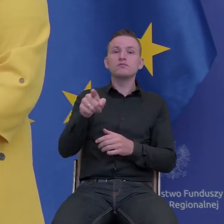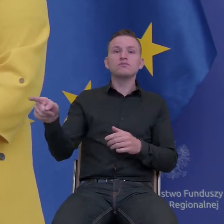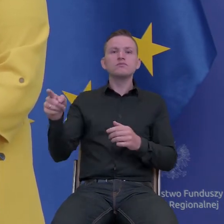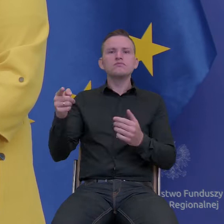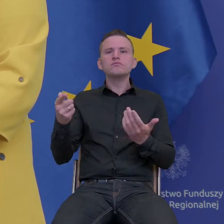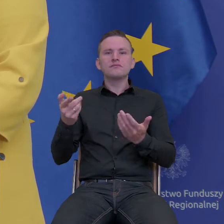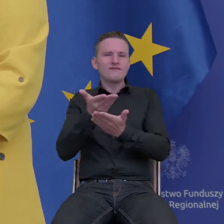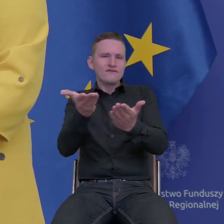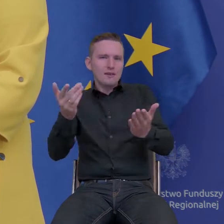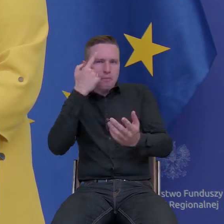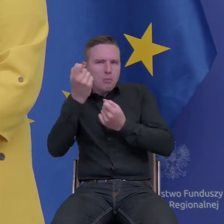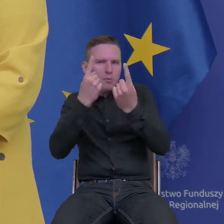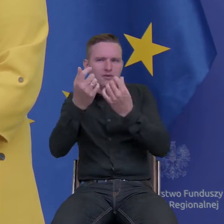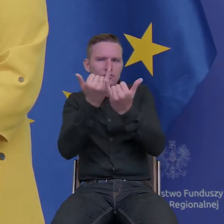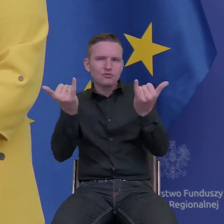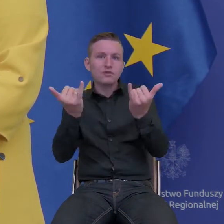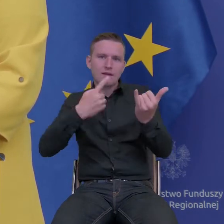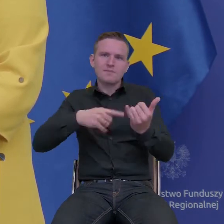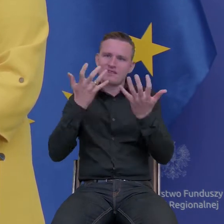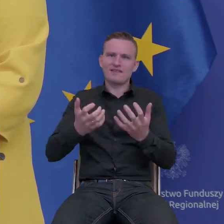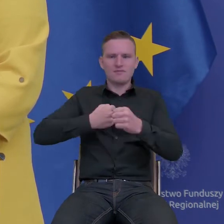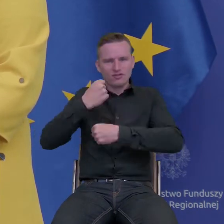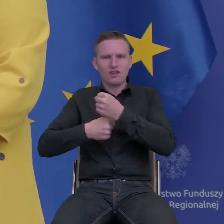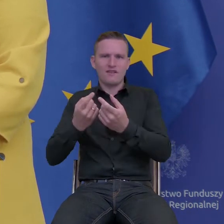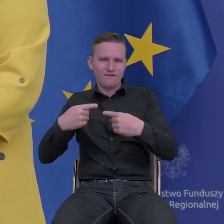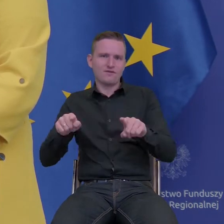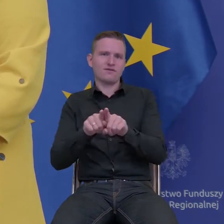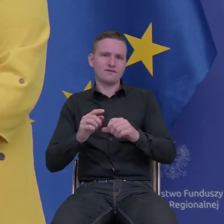na specjalne potrzeby każdego z nas.